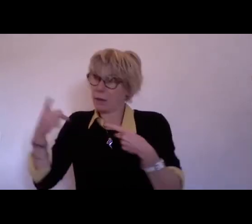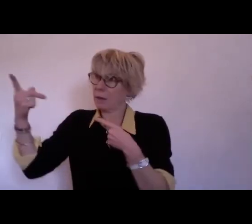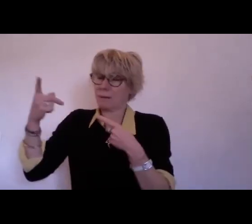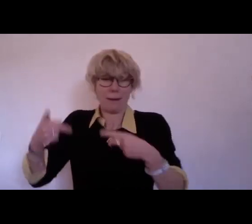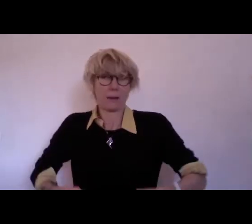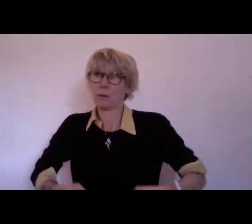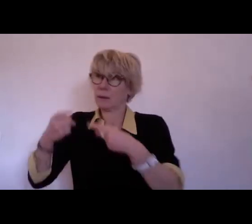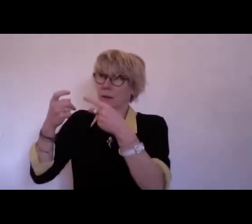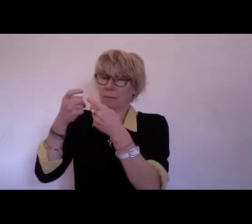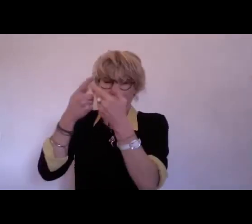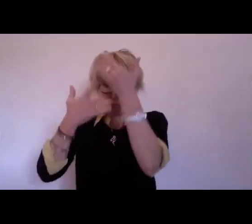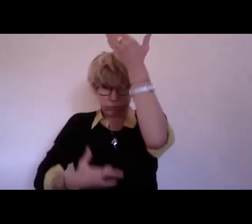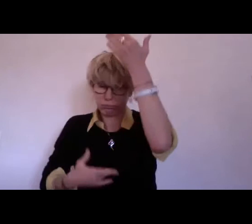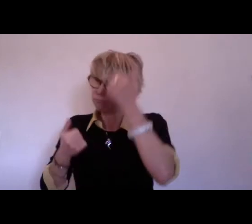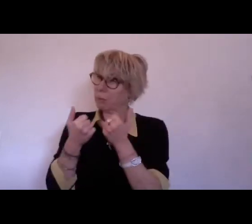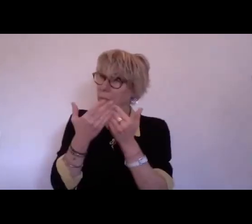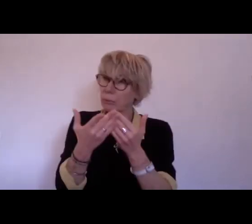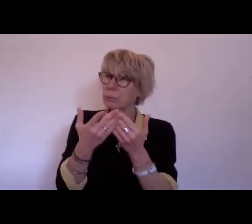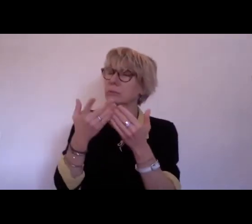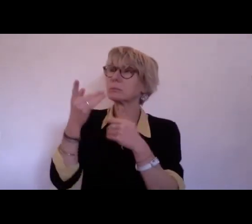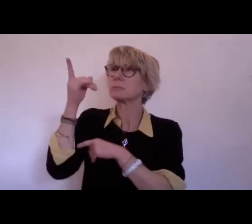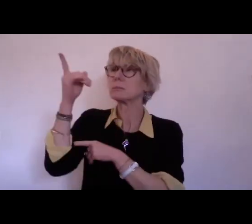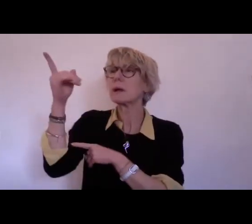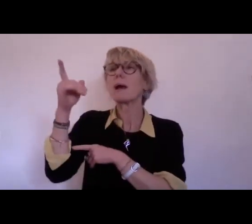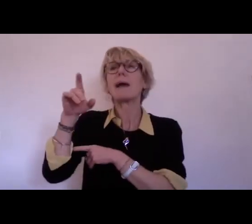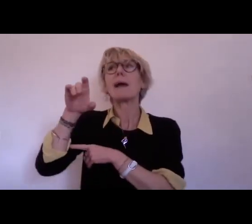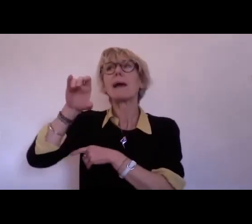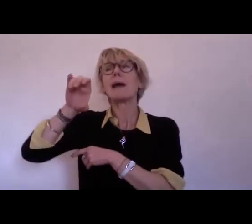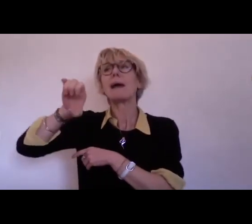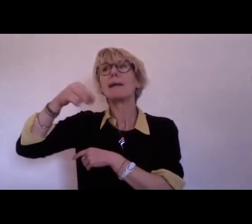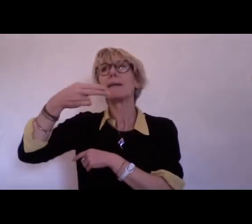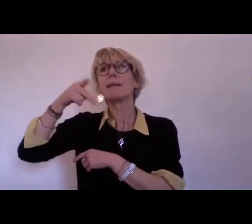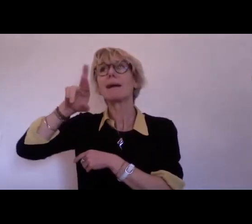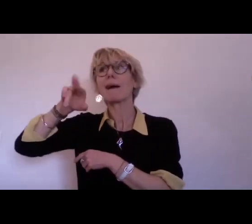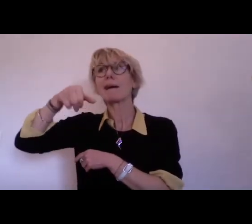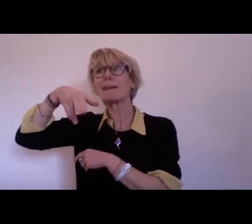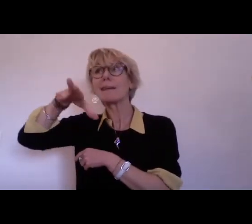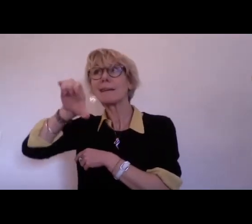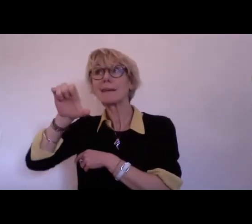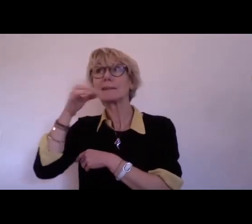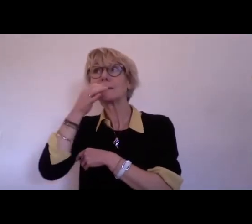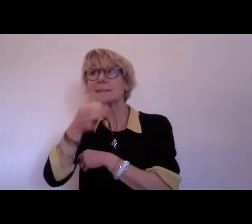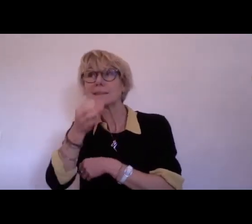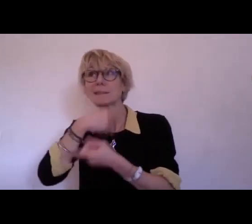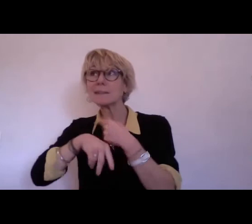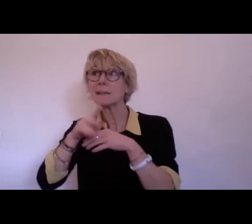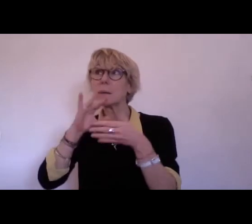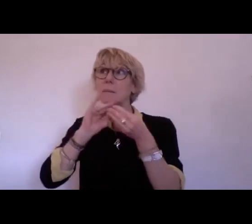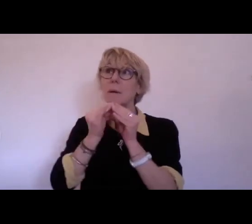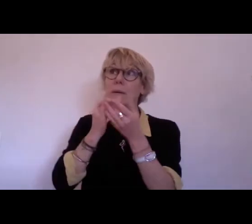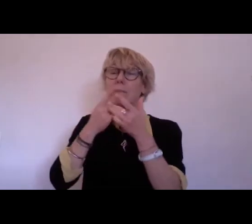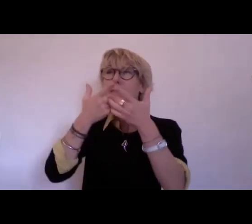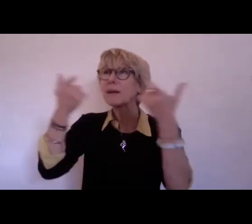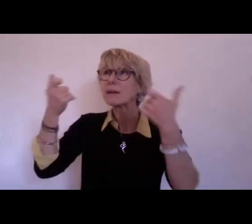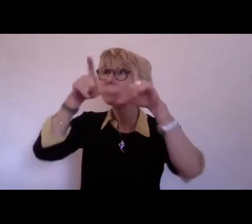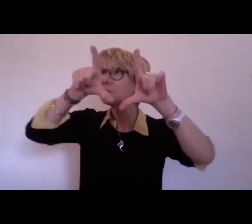parlé, par les conférenciers de l'actualité autour des œuvres, parce que ça, si on va seul dans les musées, on n'a pas tout